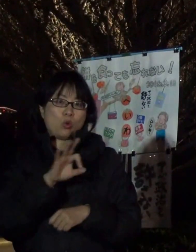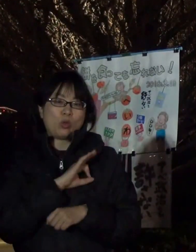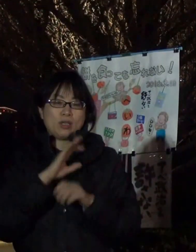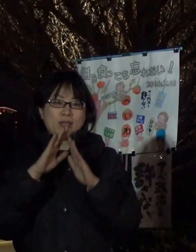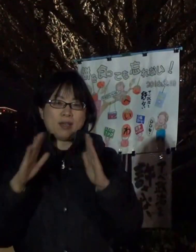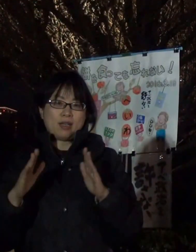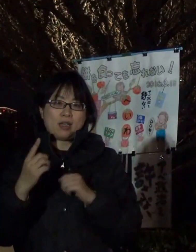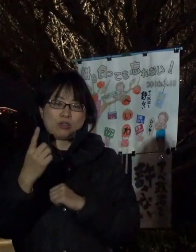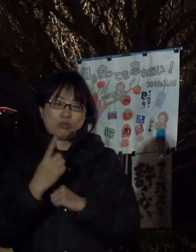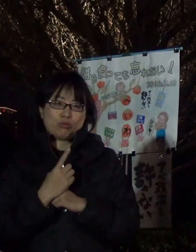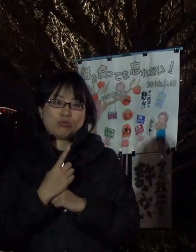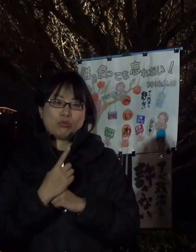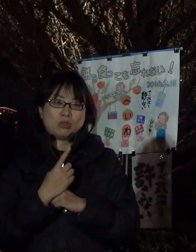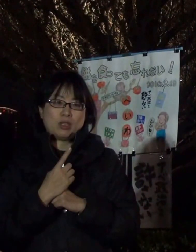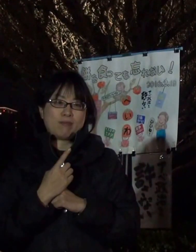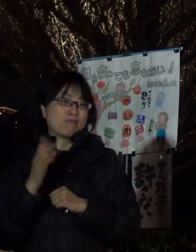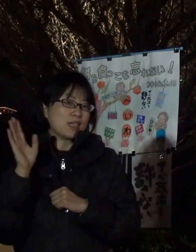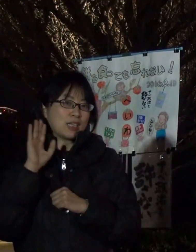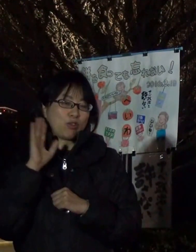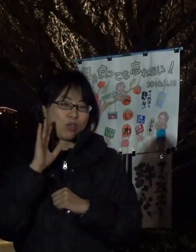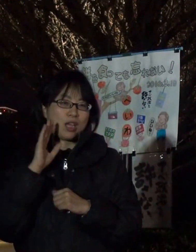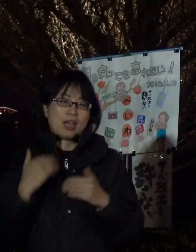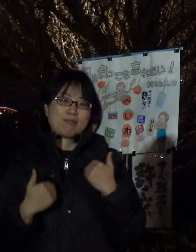しみで来ました。で、今度